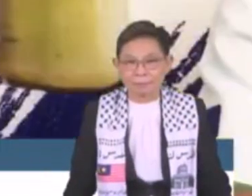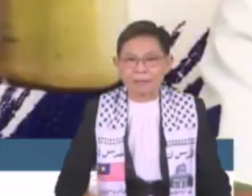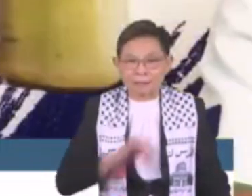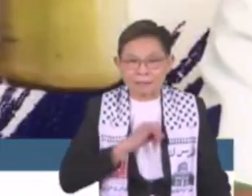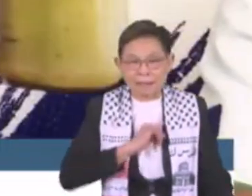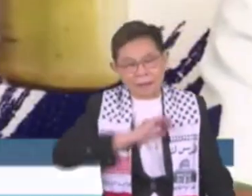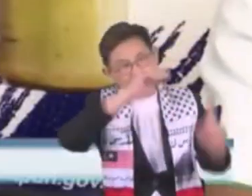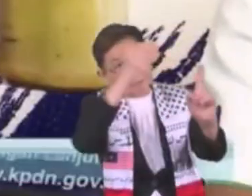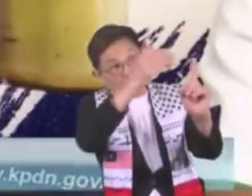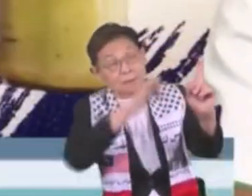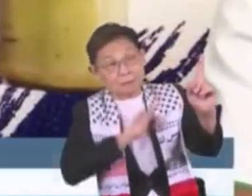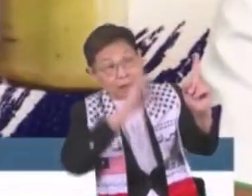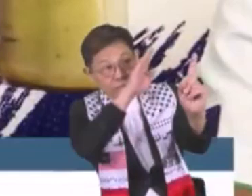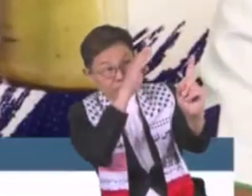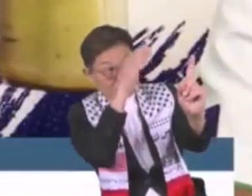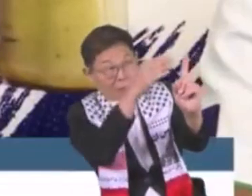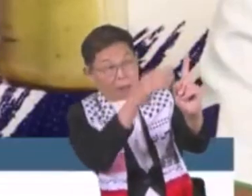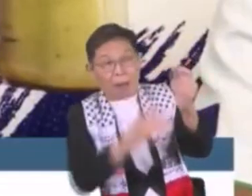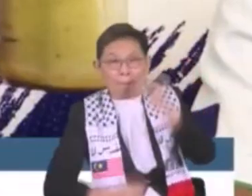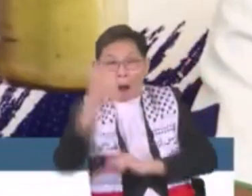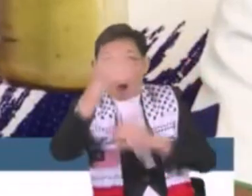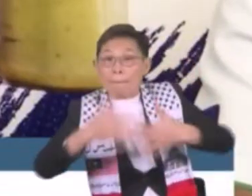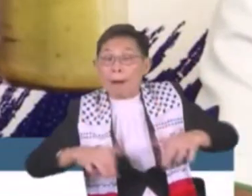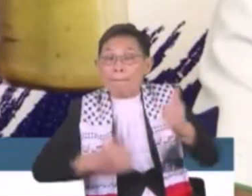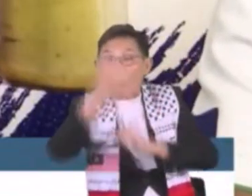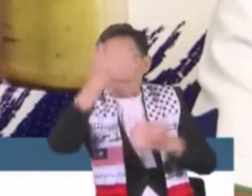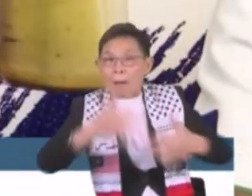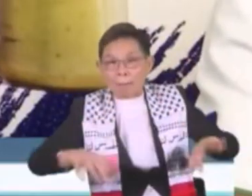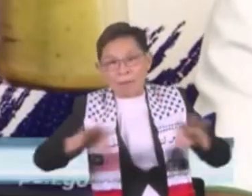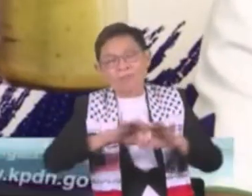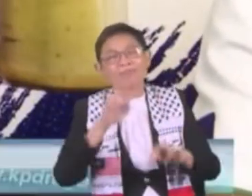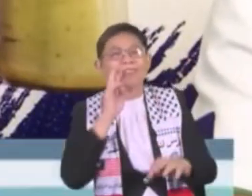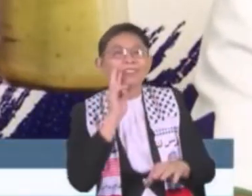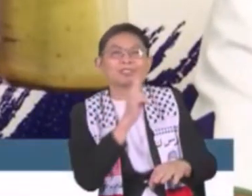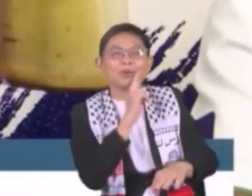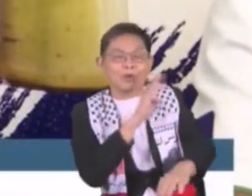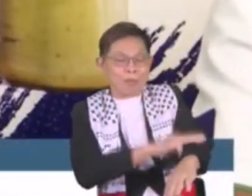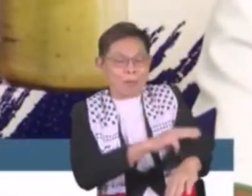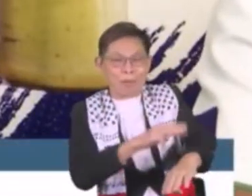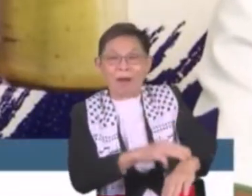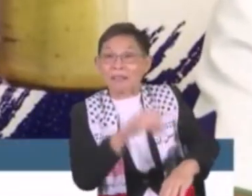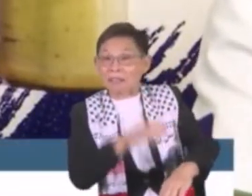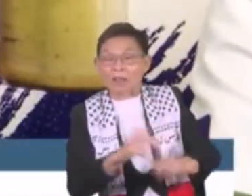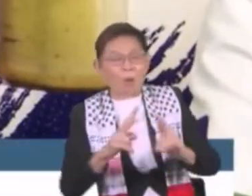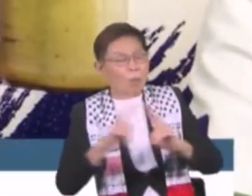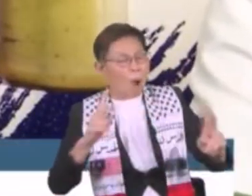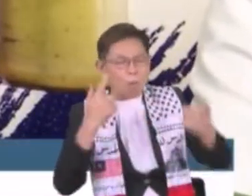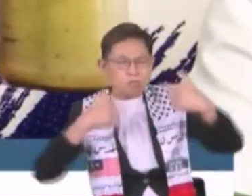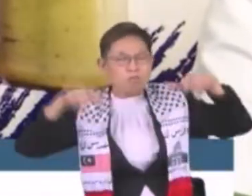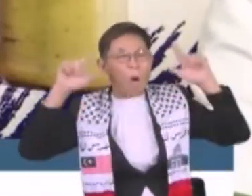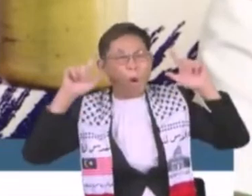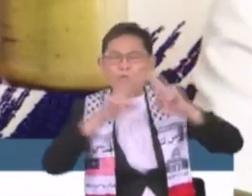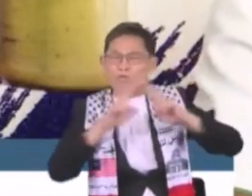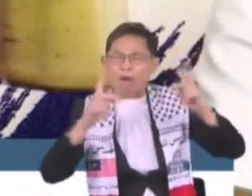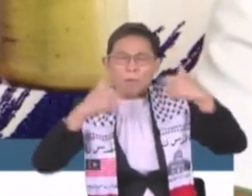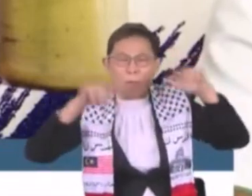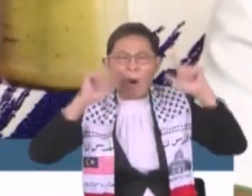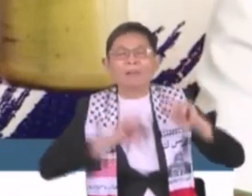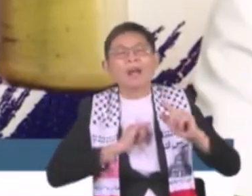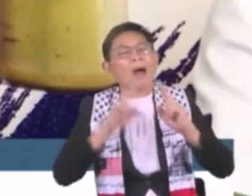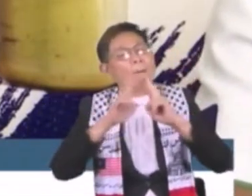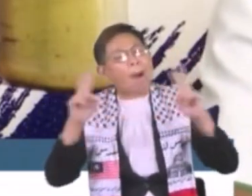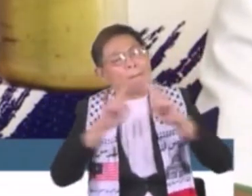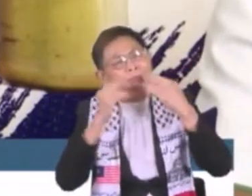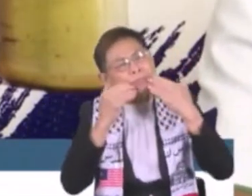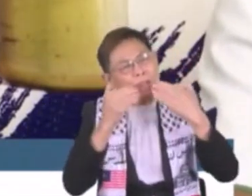Saya target yang paling penting saya rasa restoran mamak sebab ini yang paling popular ya, dan sebab itu saya amat berterima kasih